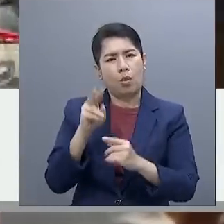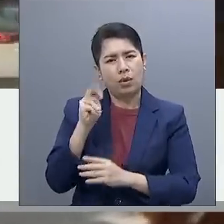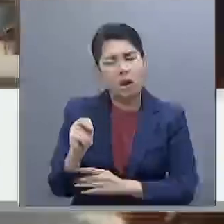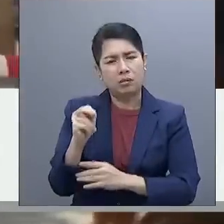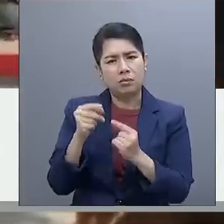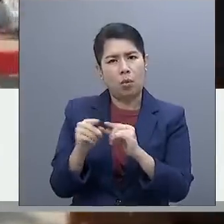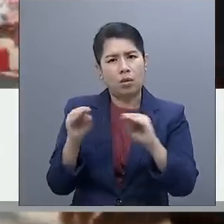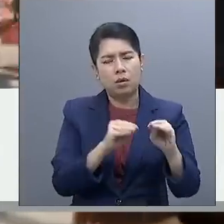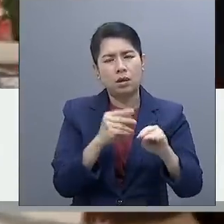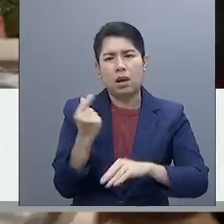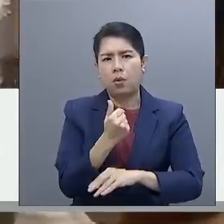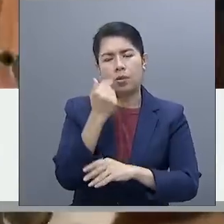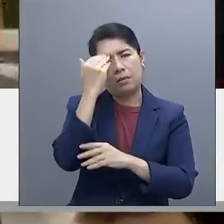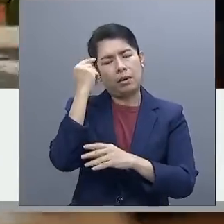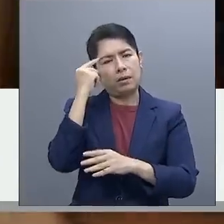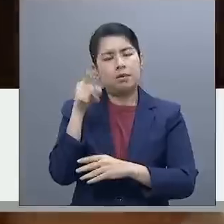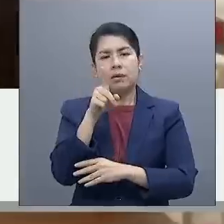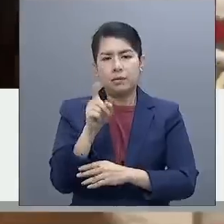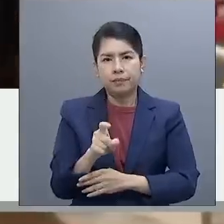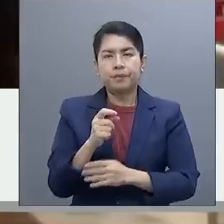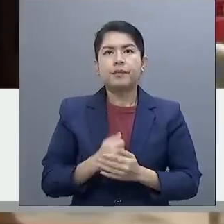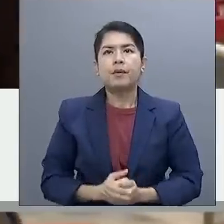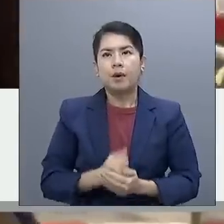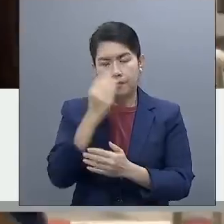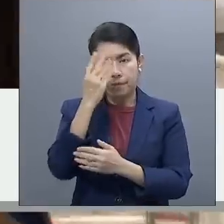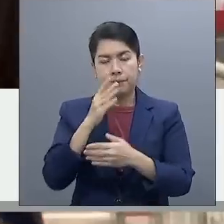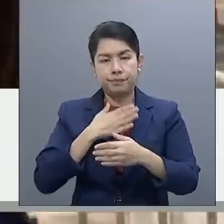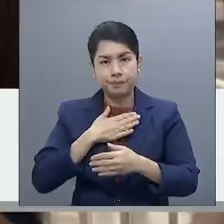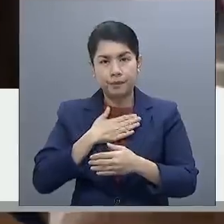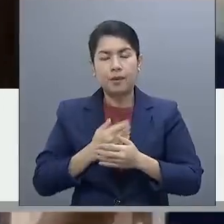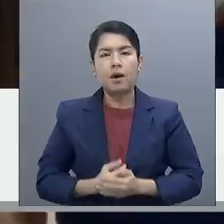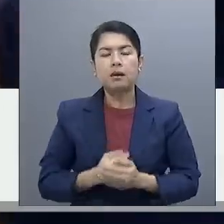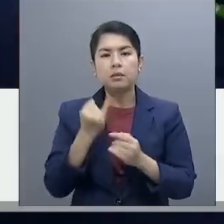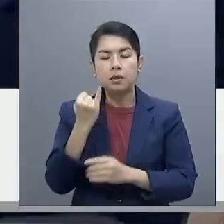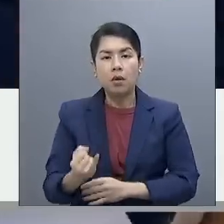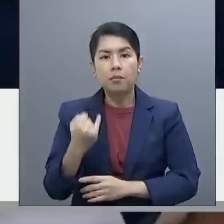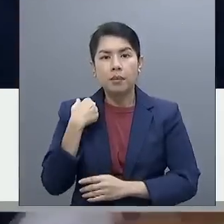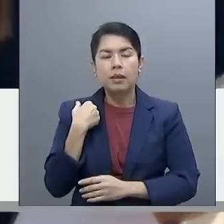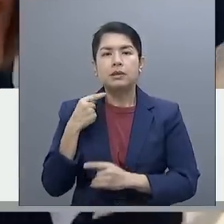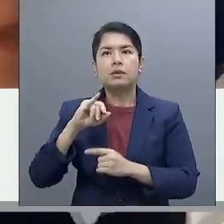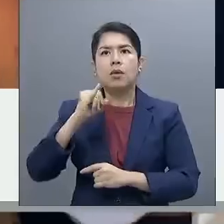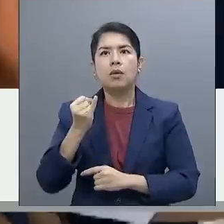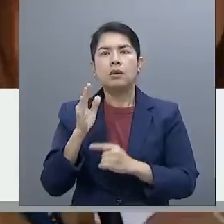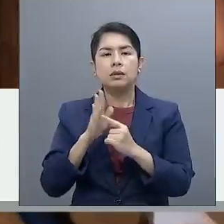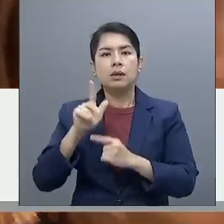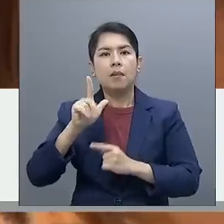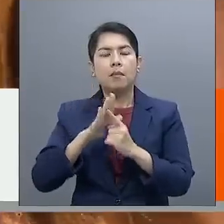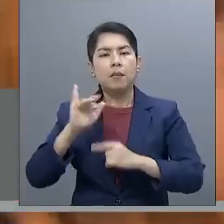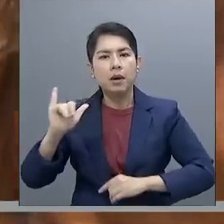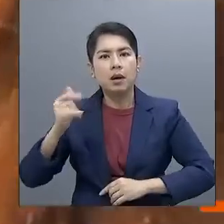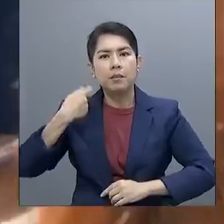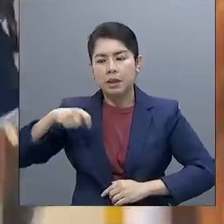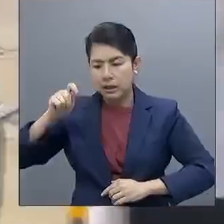ทย์ของคดีเมื่อวานนี้นะคะเป็นไปโดยที่เธอซึ่งเป็นจำเลยในคดีไม่มีทนายความมาคอยซัก